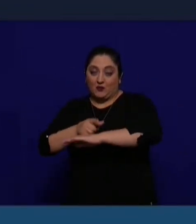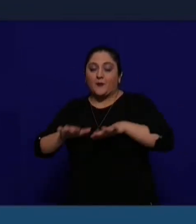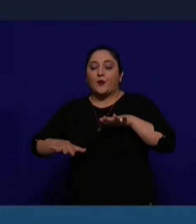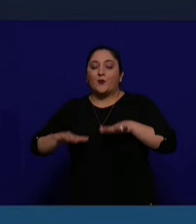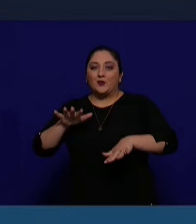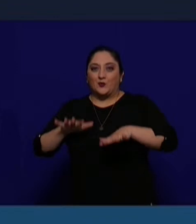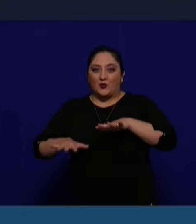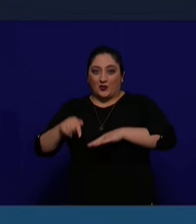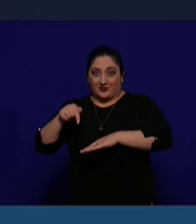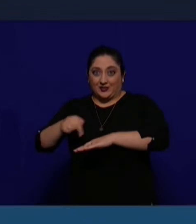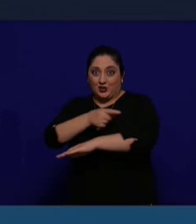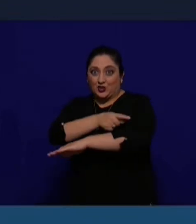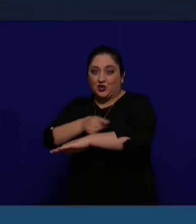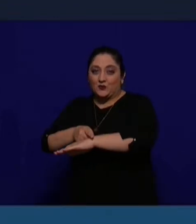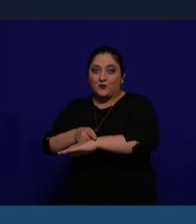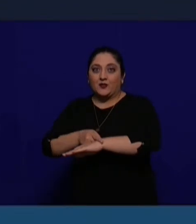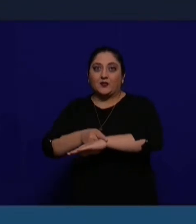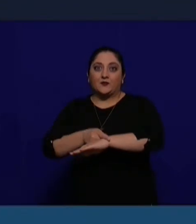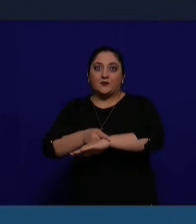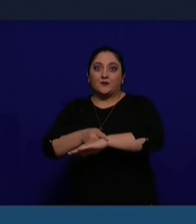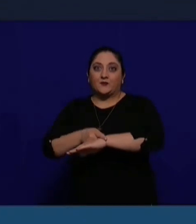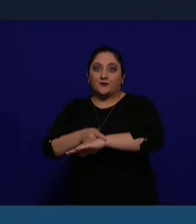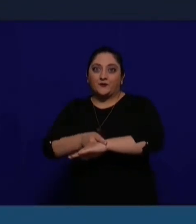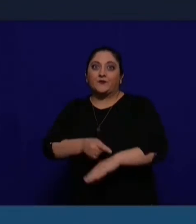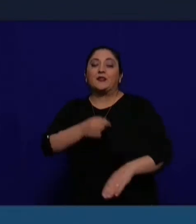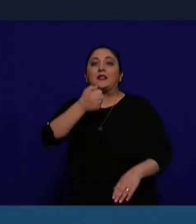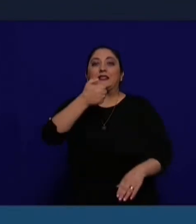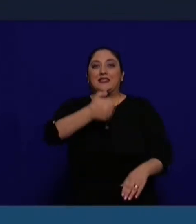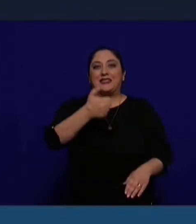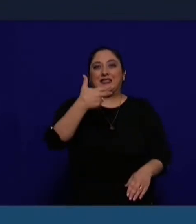din l-aħħar ġimgħa kien ta' 68 każ.